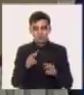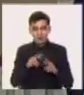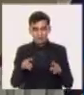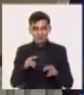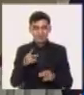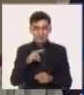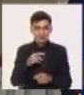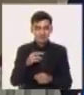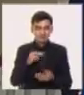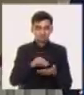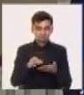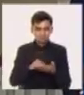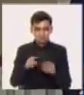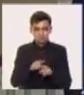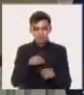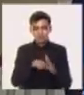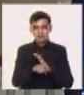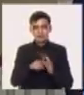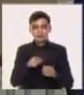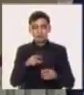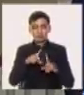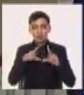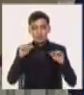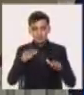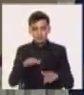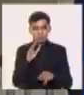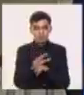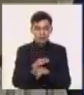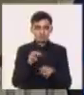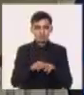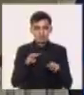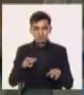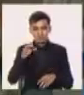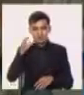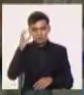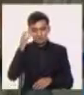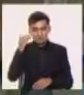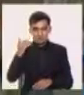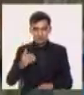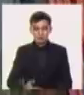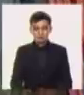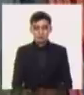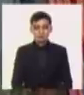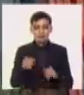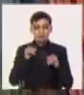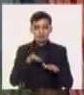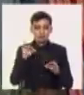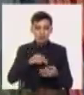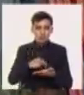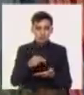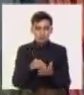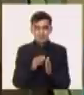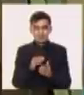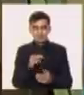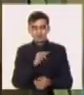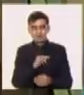использования этих пособий в школе является приказ Министерства образования. Все же решение, покупать рабочие тетради